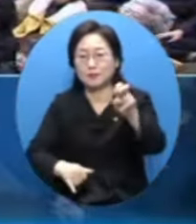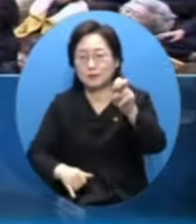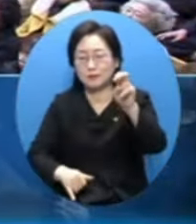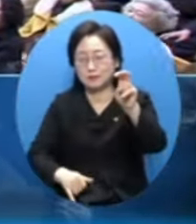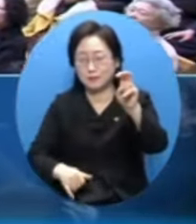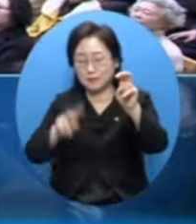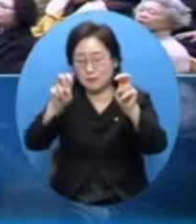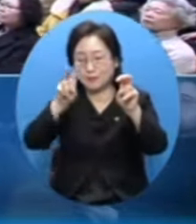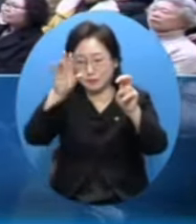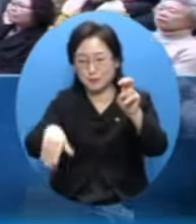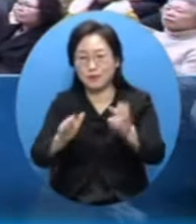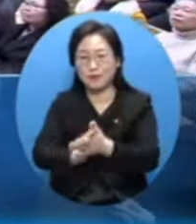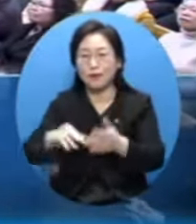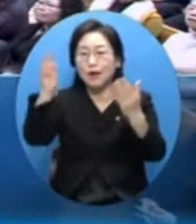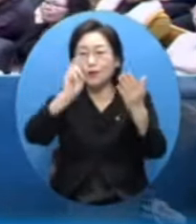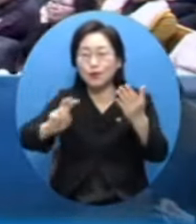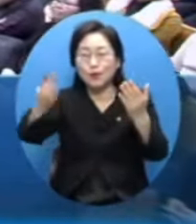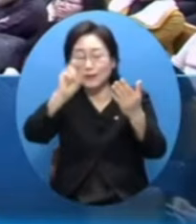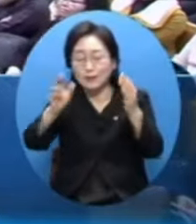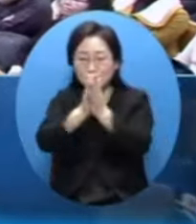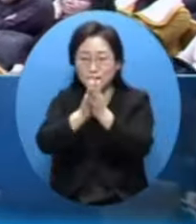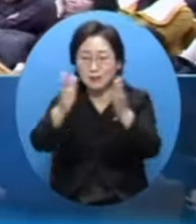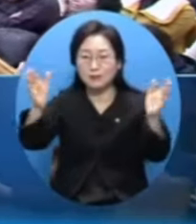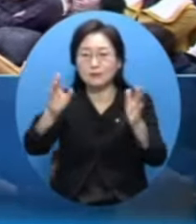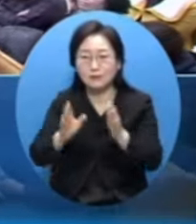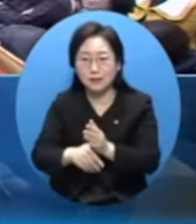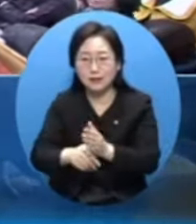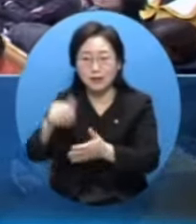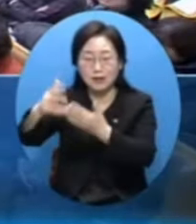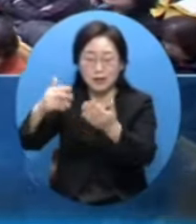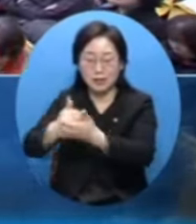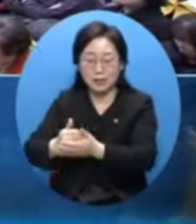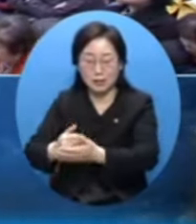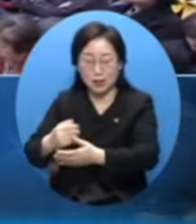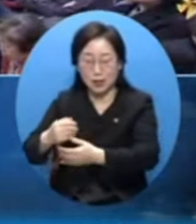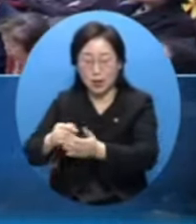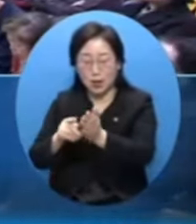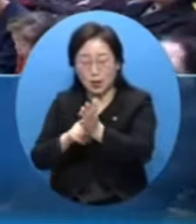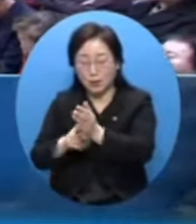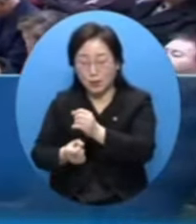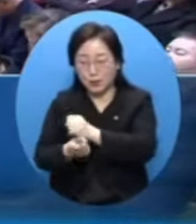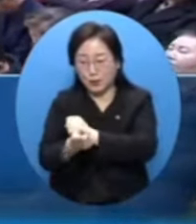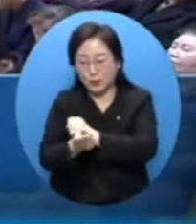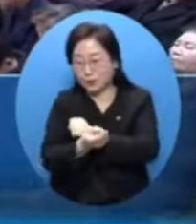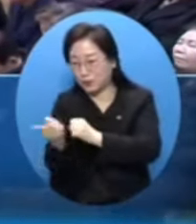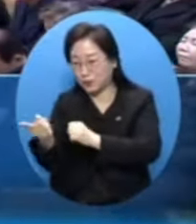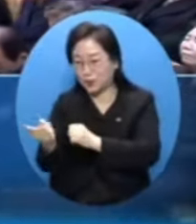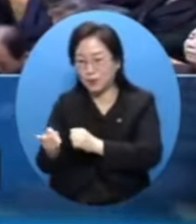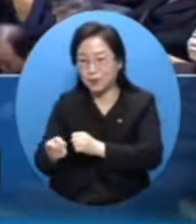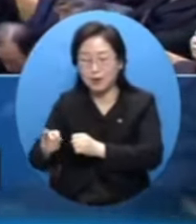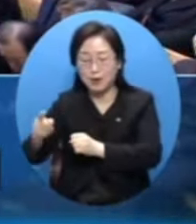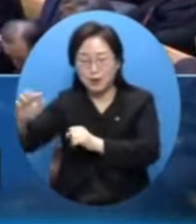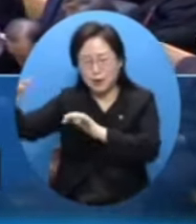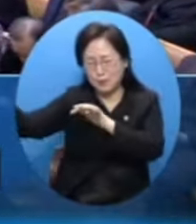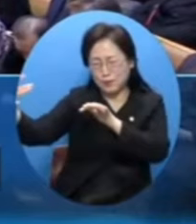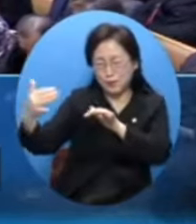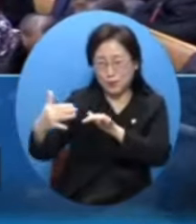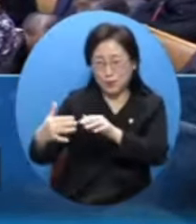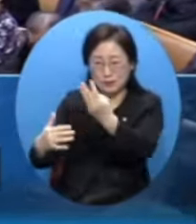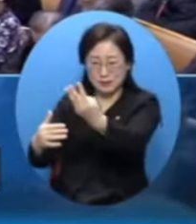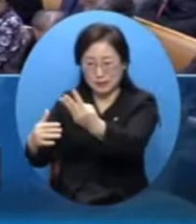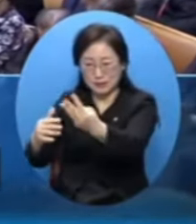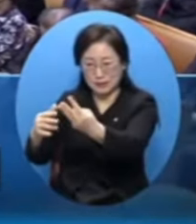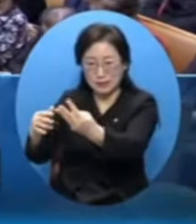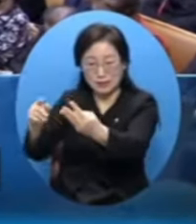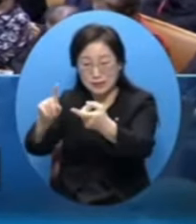23절입니다 그 노래와 찬송이 시작될 때에 야훼께서 복병을 두고 유다를 치러 온 암몬 자손과 모압과 세일산